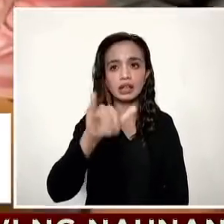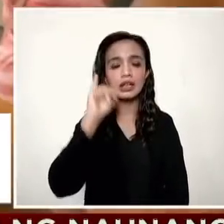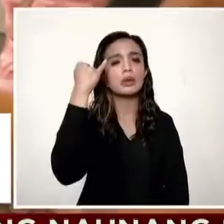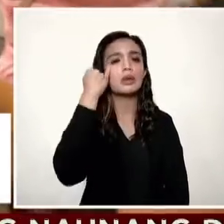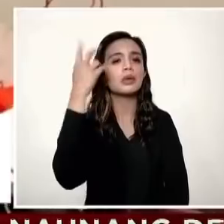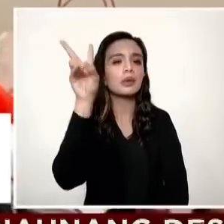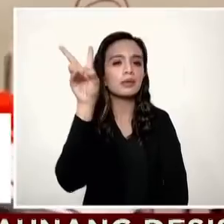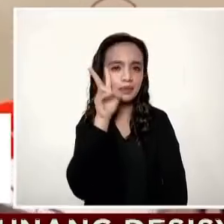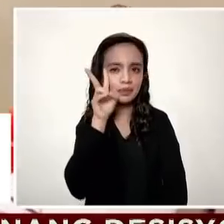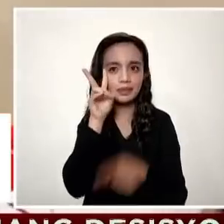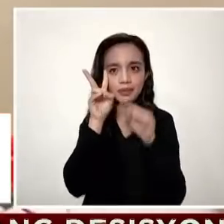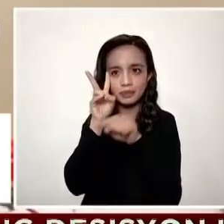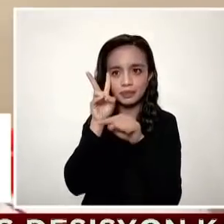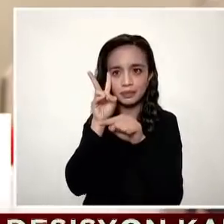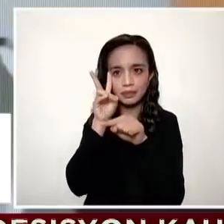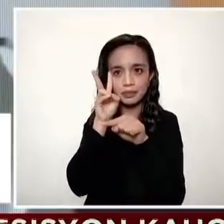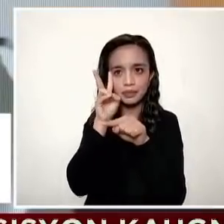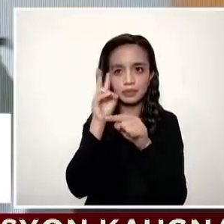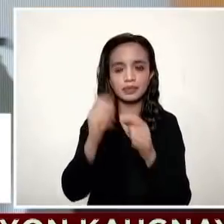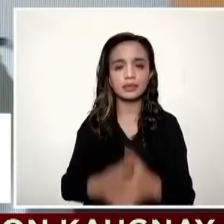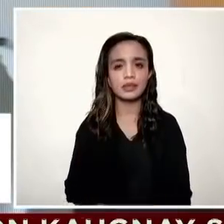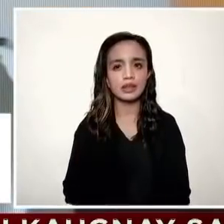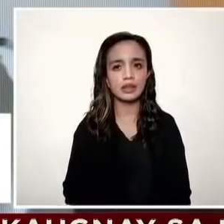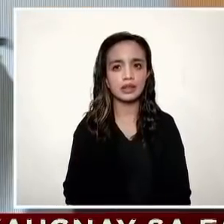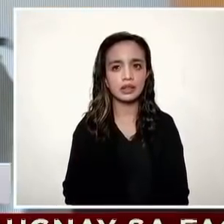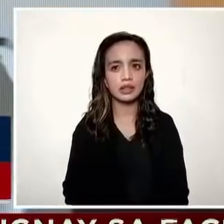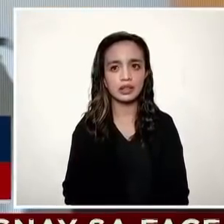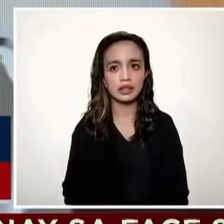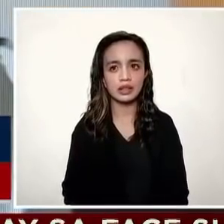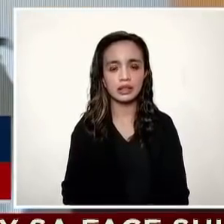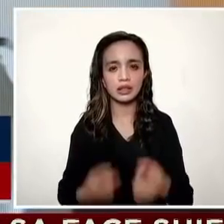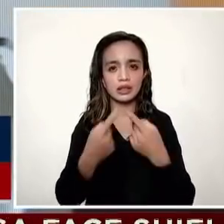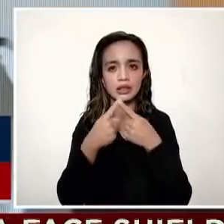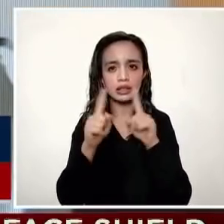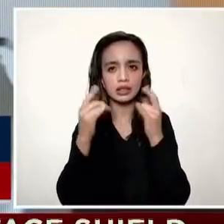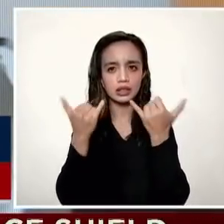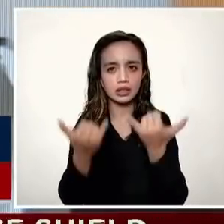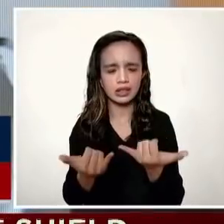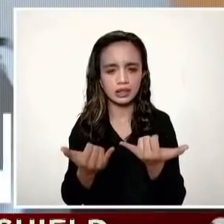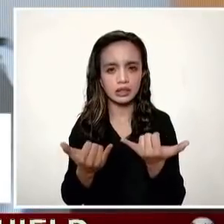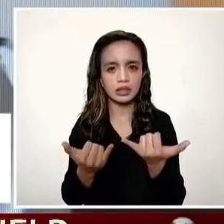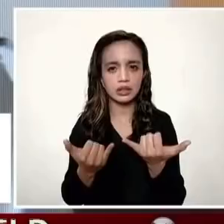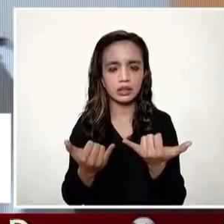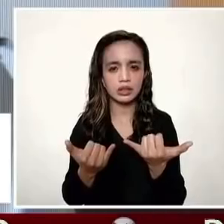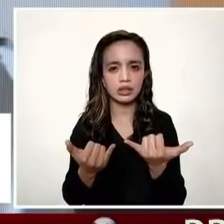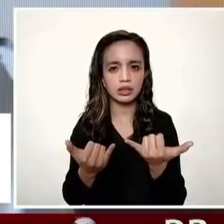Manila Mayor Isko Moreno. There are discussions, informal. May mga